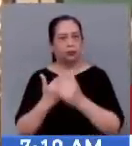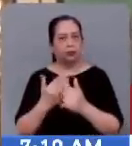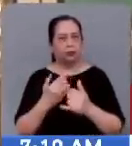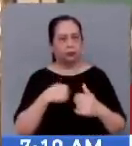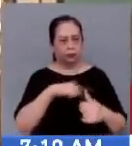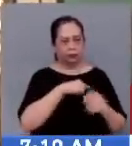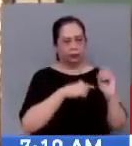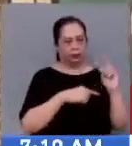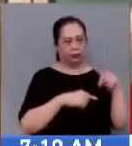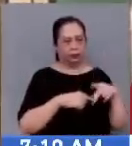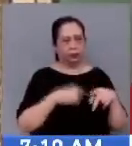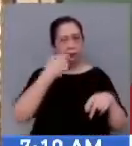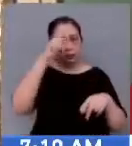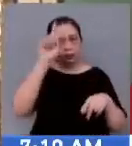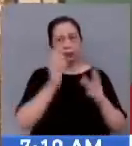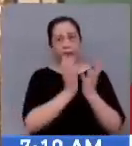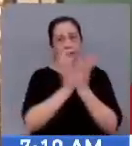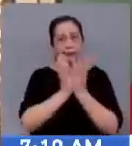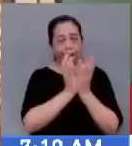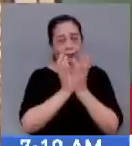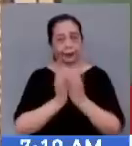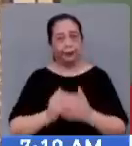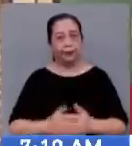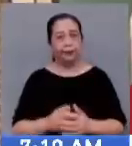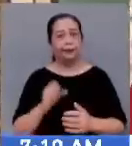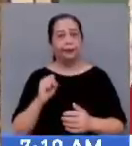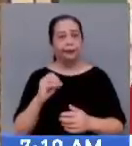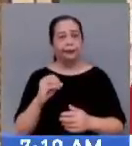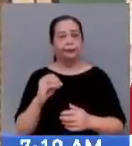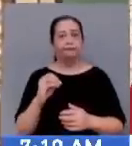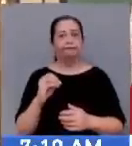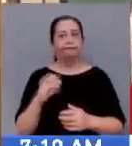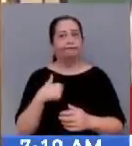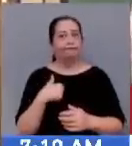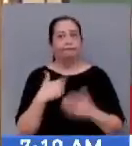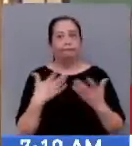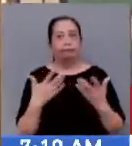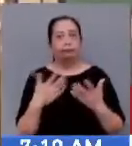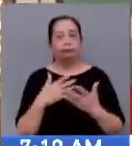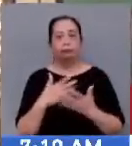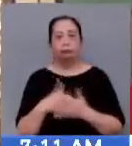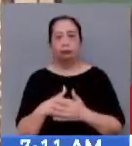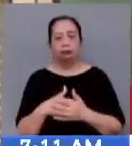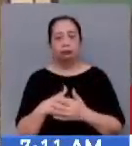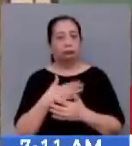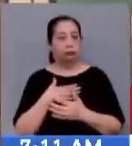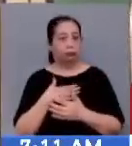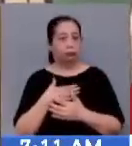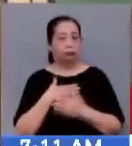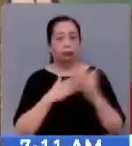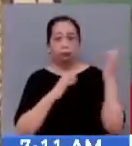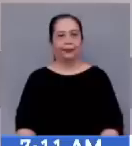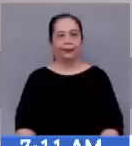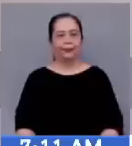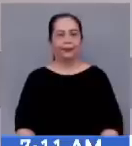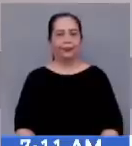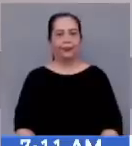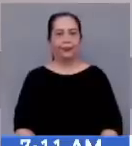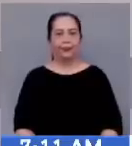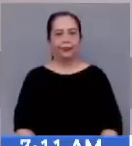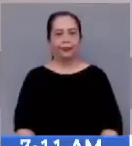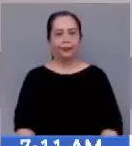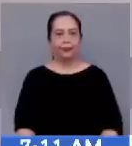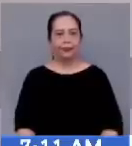naman yung sa communities. So ako, yung aking inaasahan na ipagpapatuloy din.